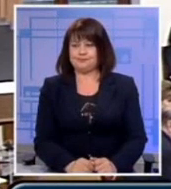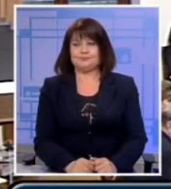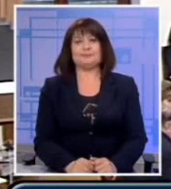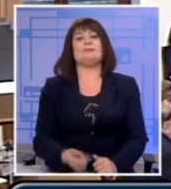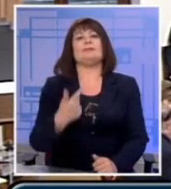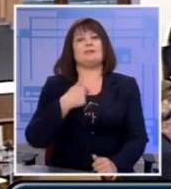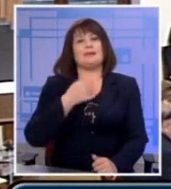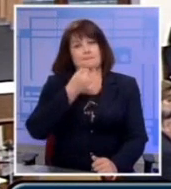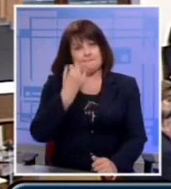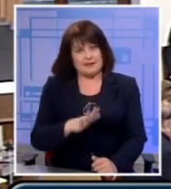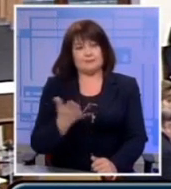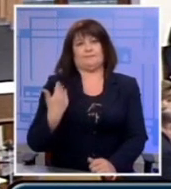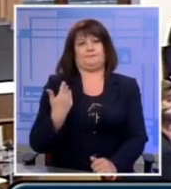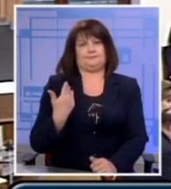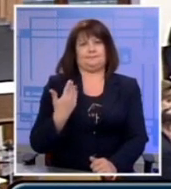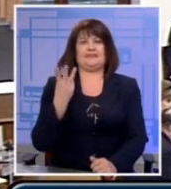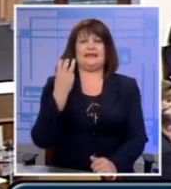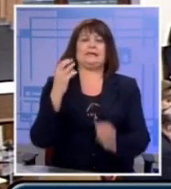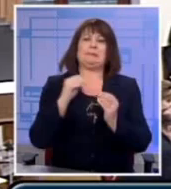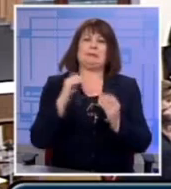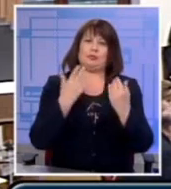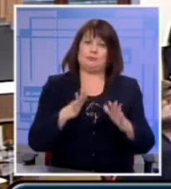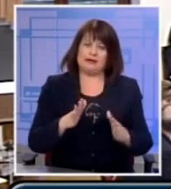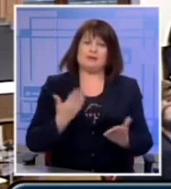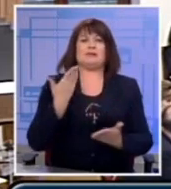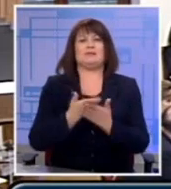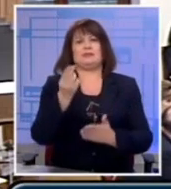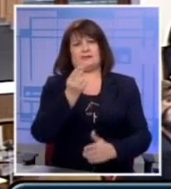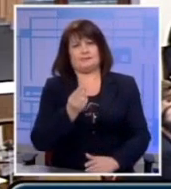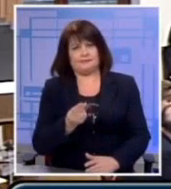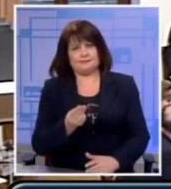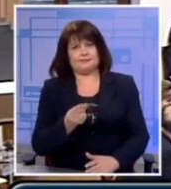Εμείς είχαμε πει στην συνεδρίαση της 30ης Απριλίου, όταν ετέθεσαν τα θέματα για την υπόθεση Ζήμερς